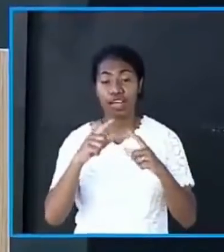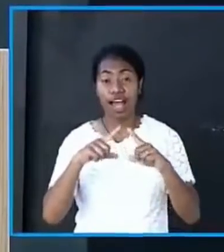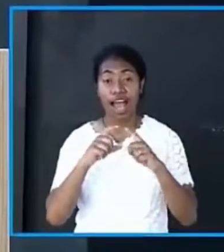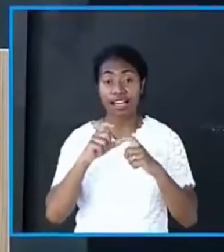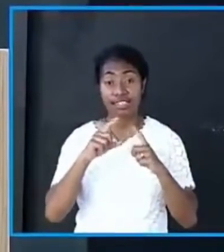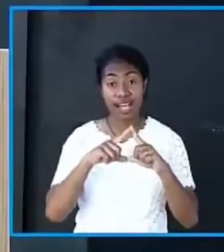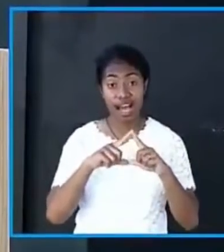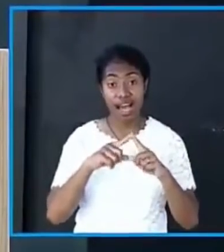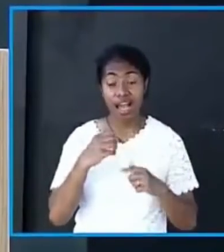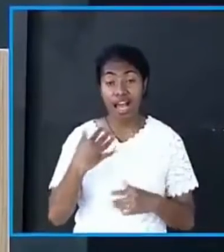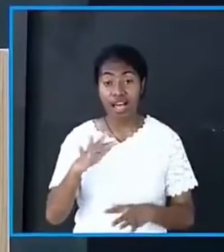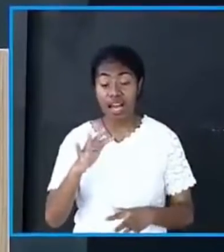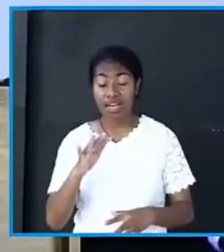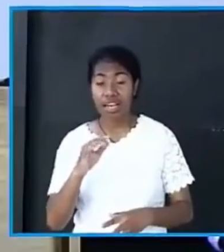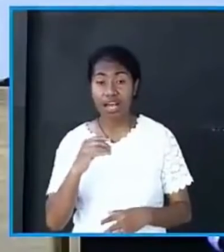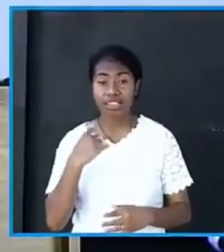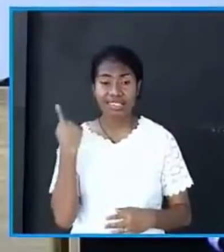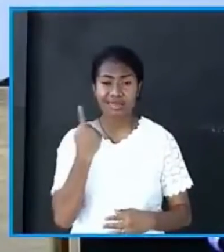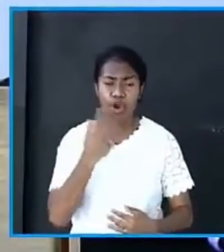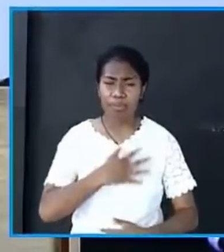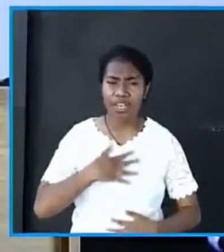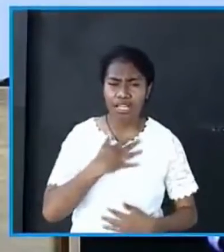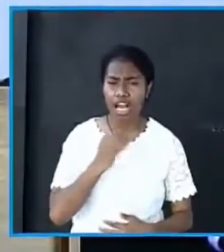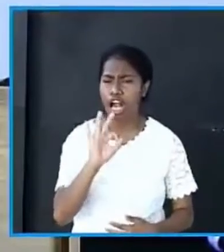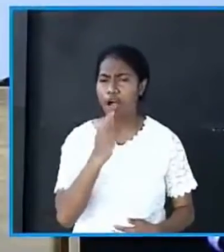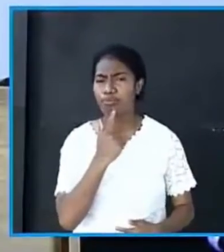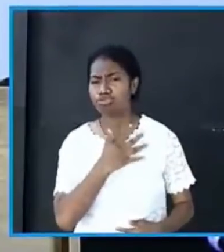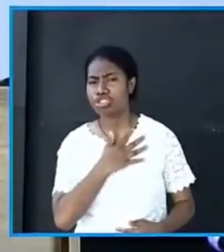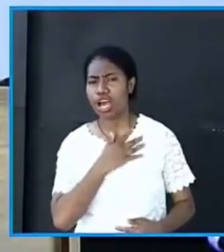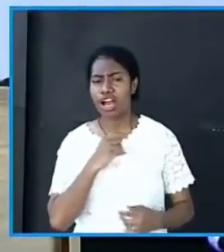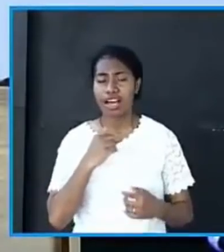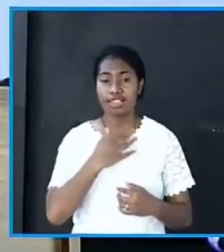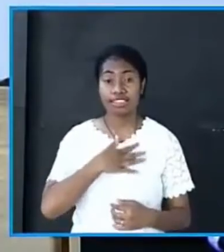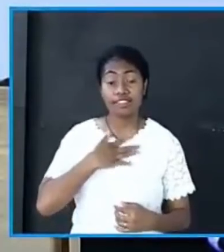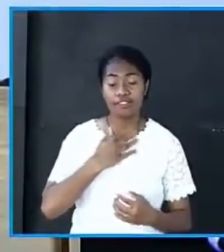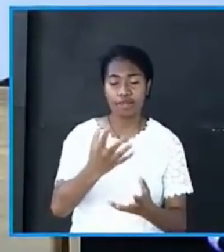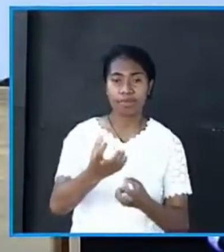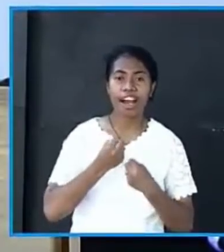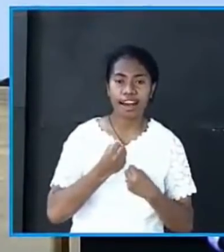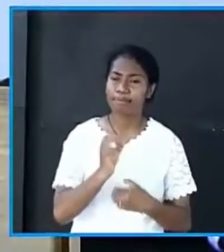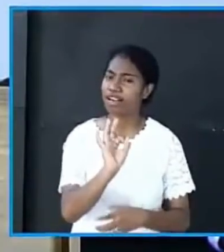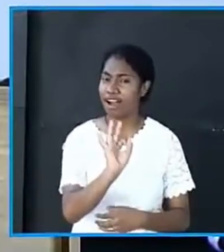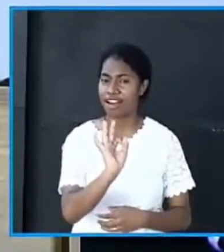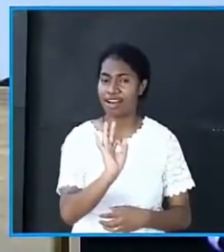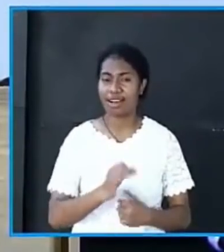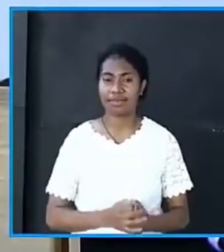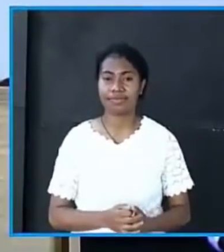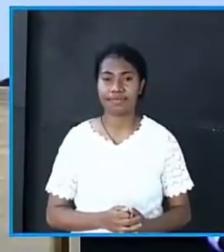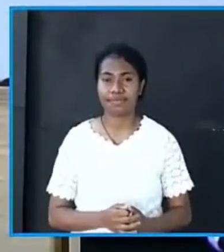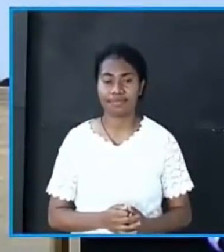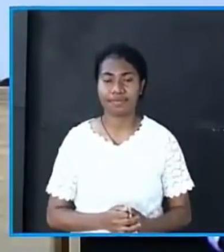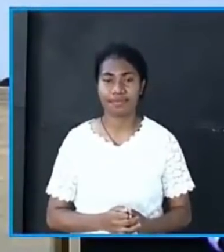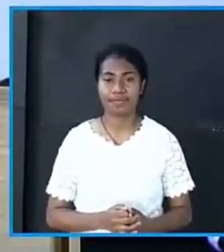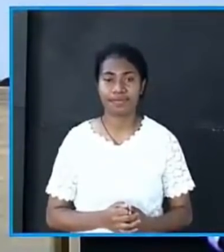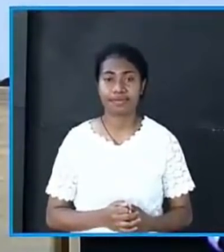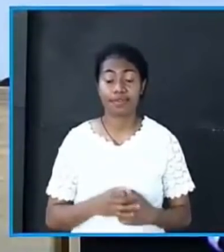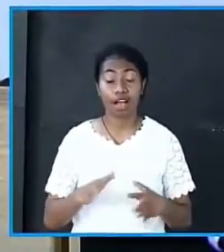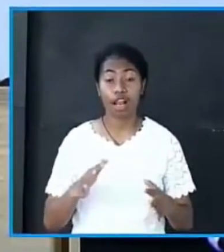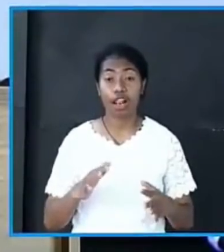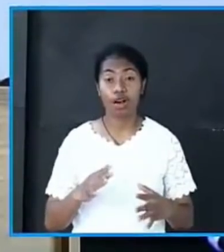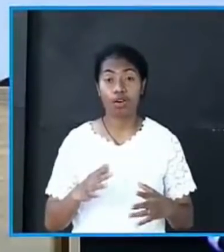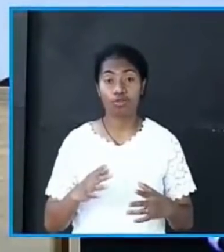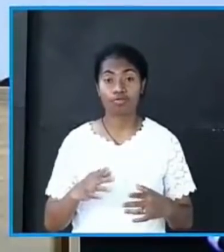punya sifat pengharapan manusia diberikan sifat lain namanya sifat pengharapan maka kita coba kalau saudara